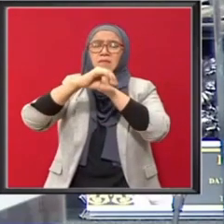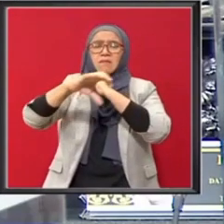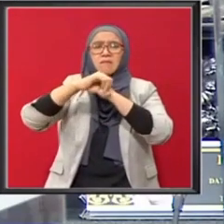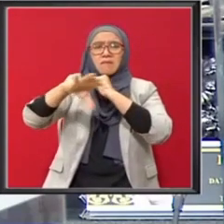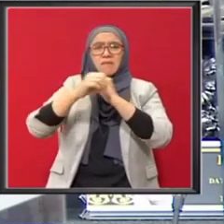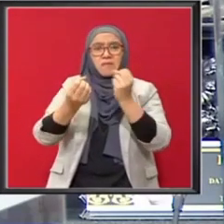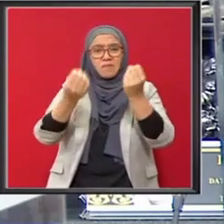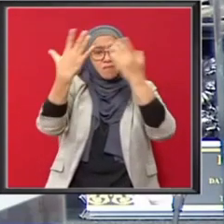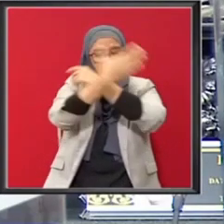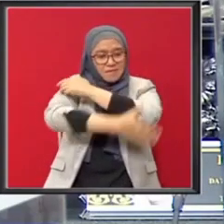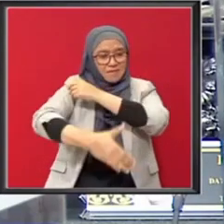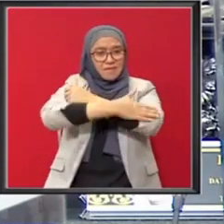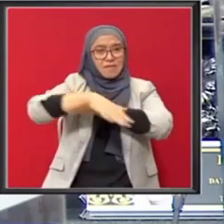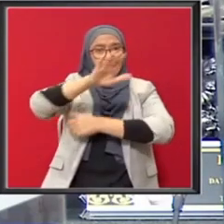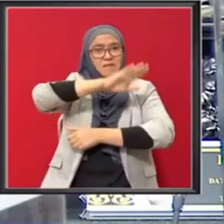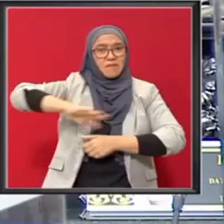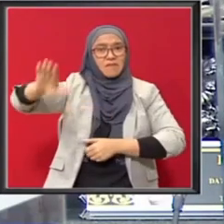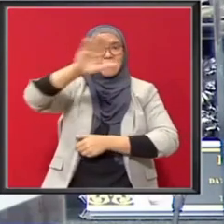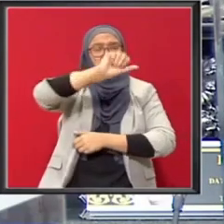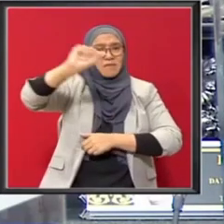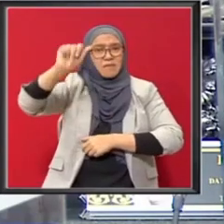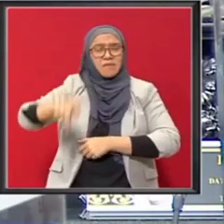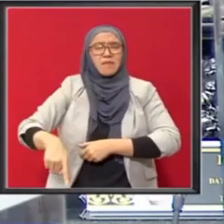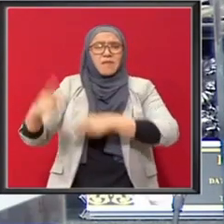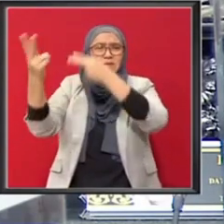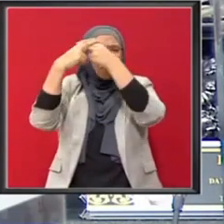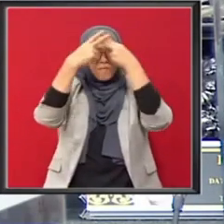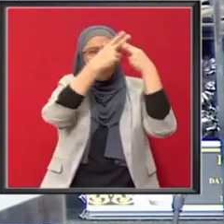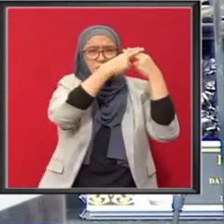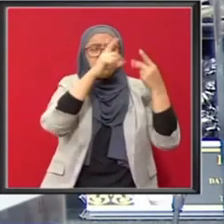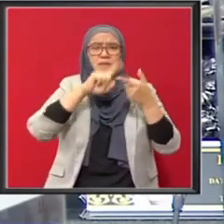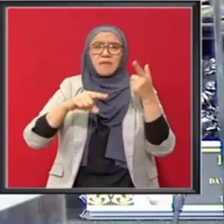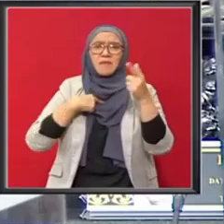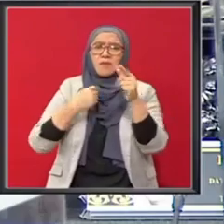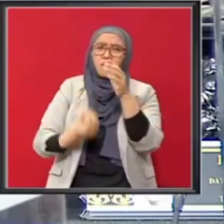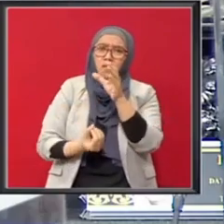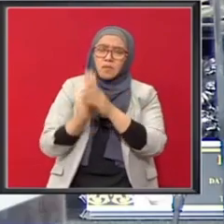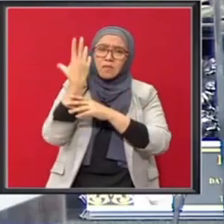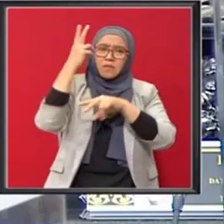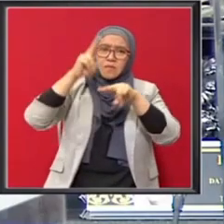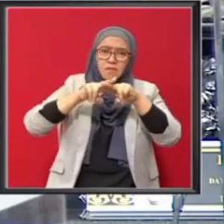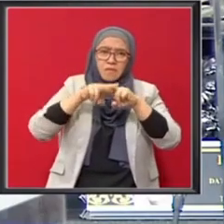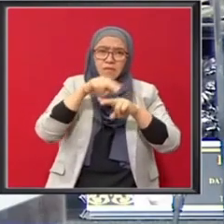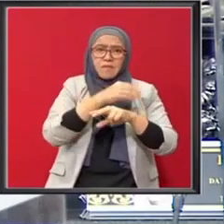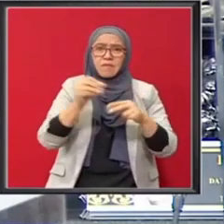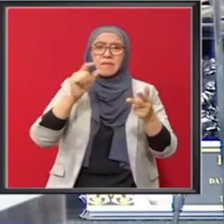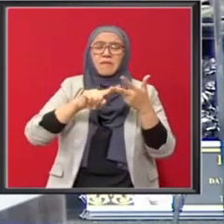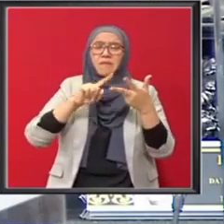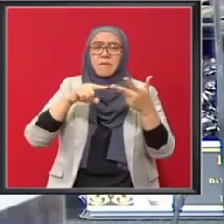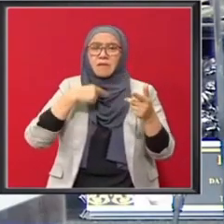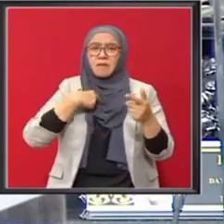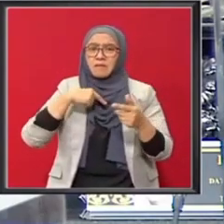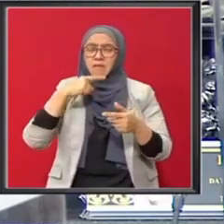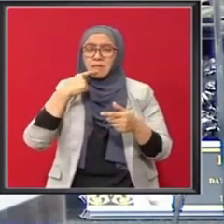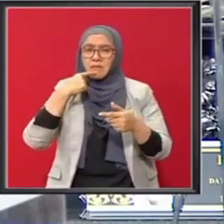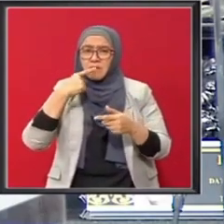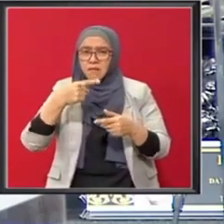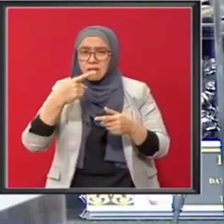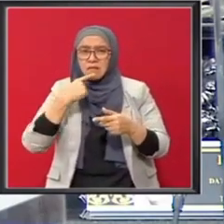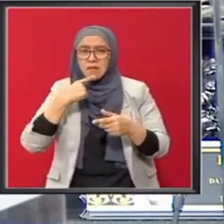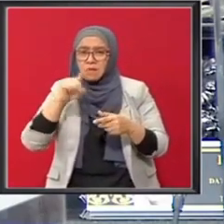negara di rantau Asia Barat seperti Arab Saudi Kuwait dan kotor untuk mengadakan hubungan diplomatik dengan Israel